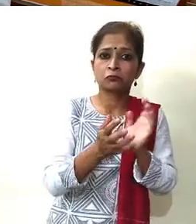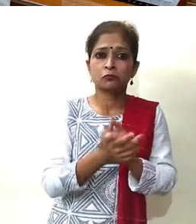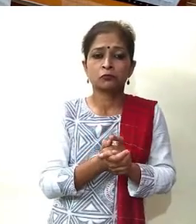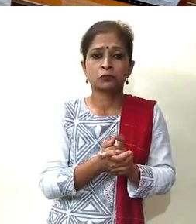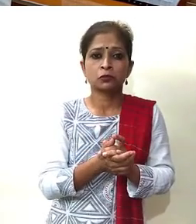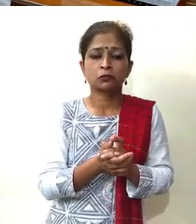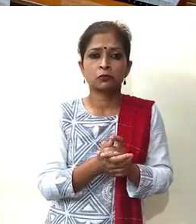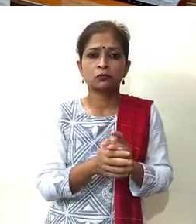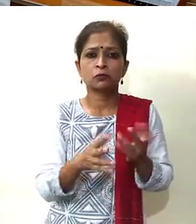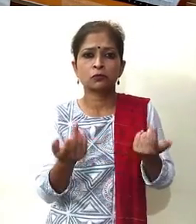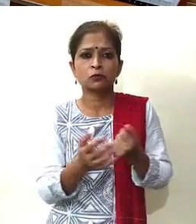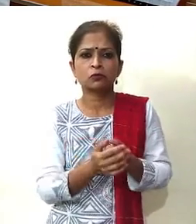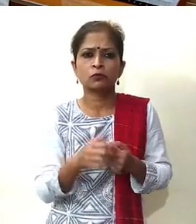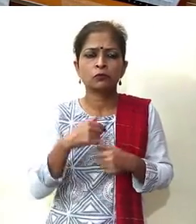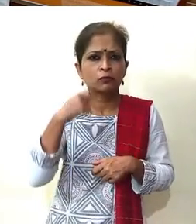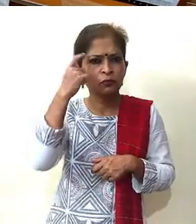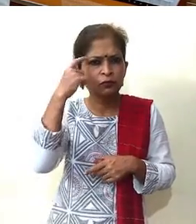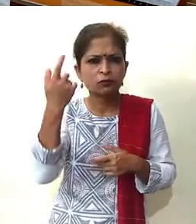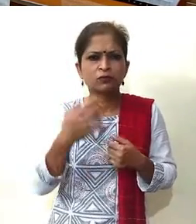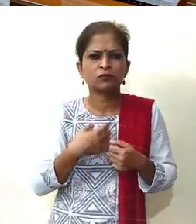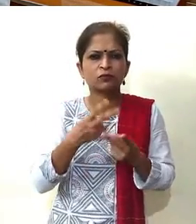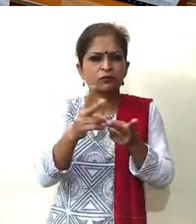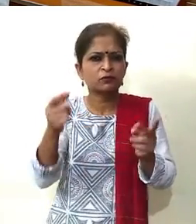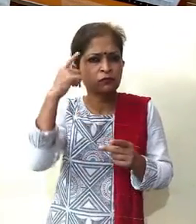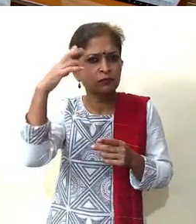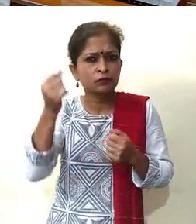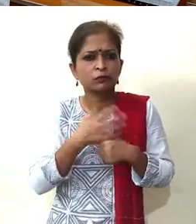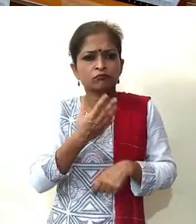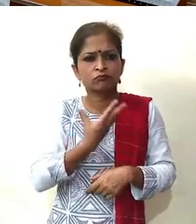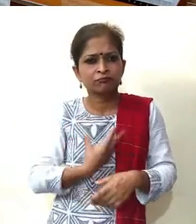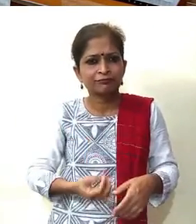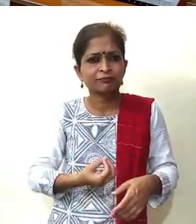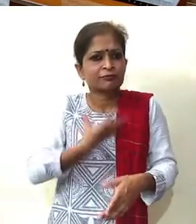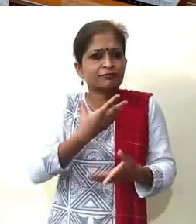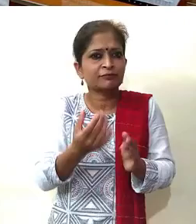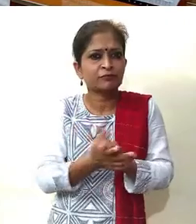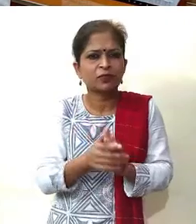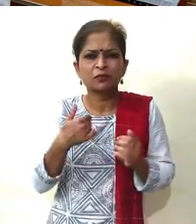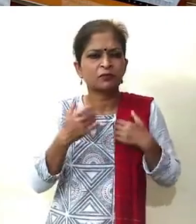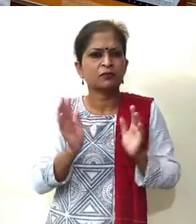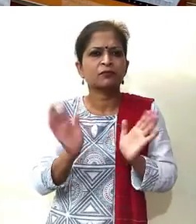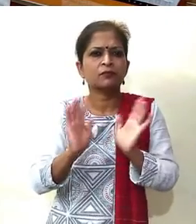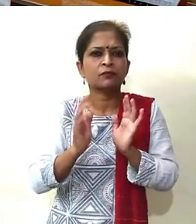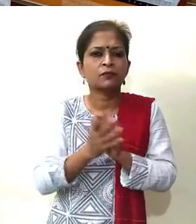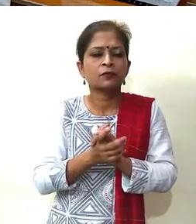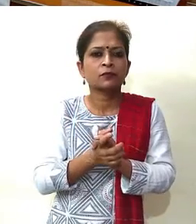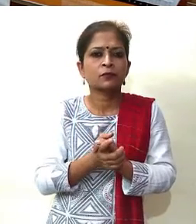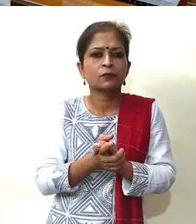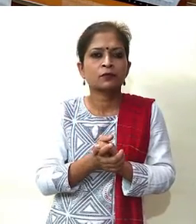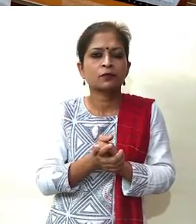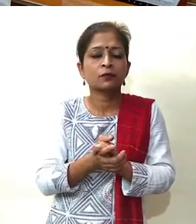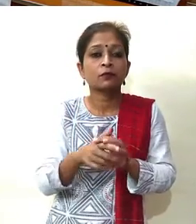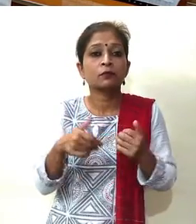हूं मैं, ना ये मन हूं जो कि हर चीज याद रखता है, दुखी होता है, खुश होता है। मैं ये नहीं हूं।